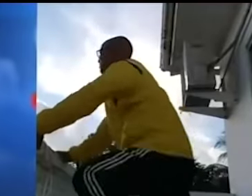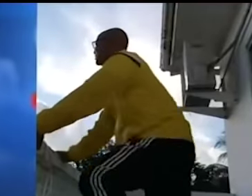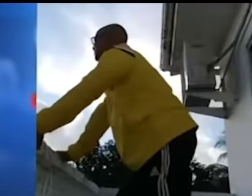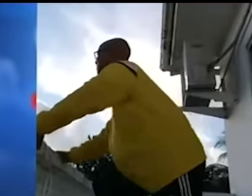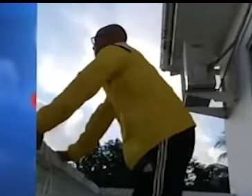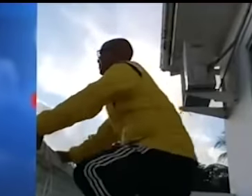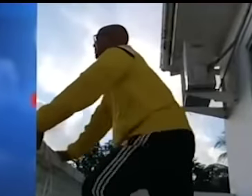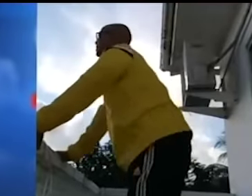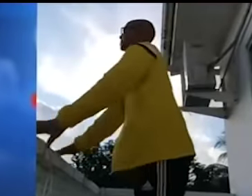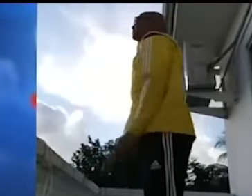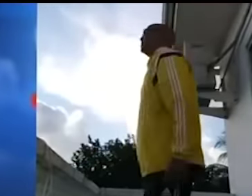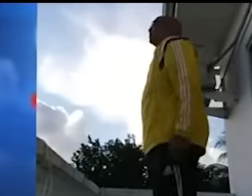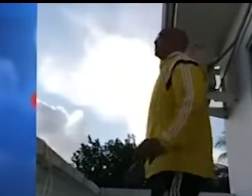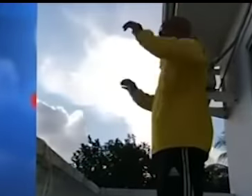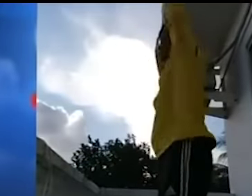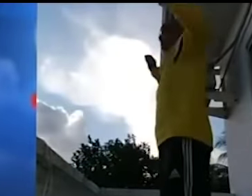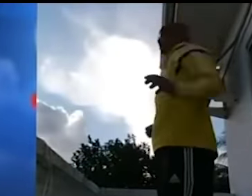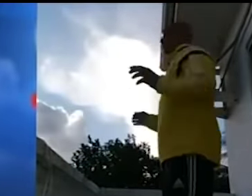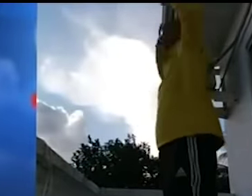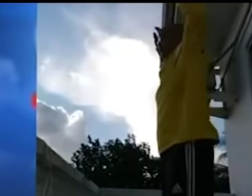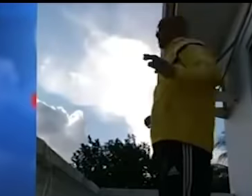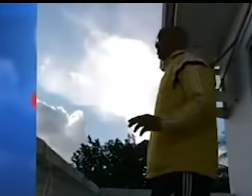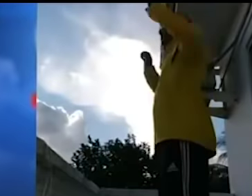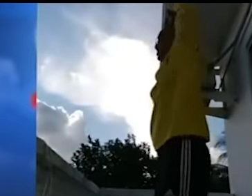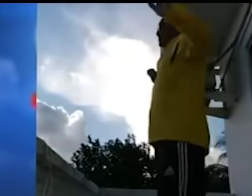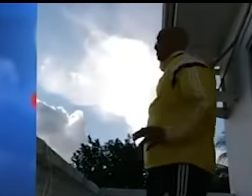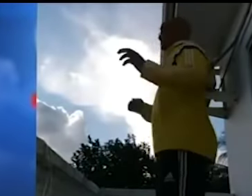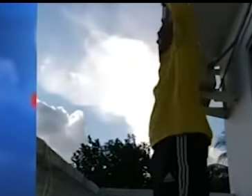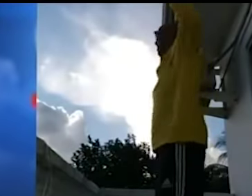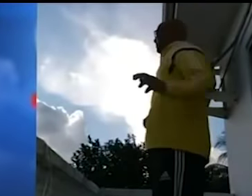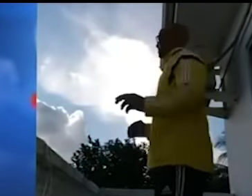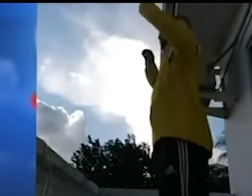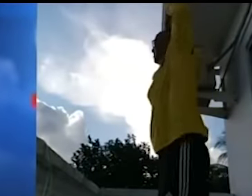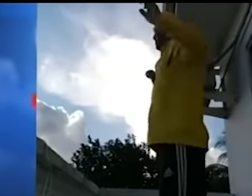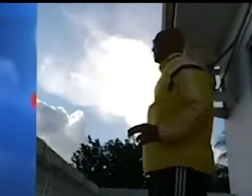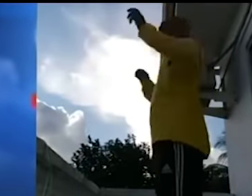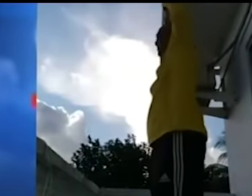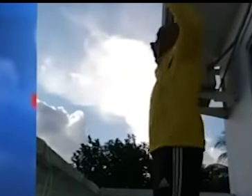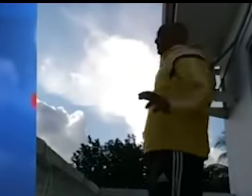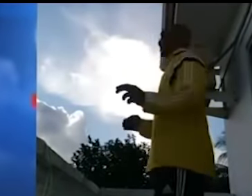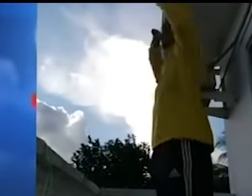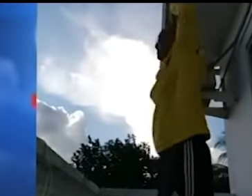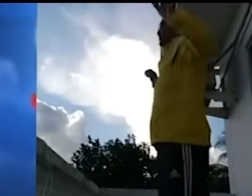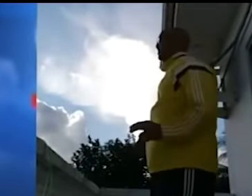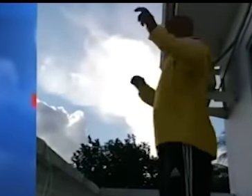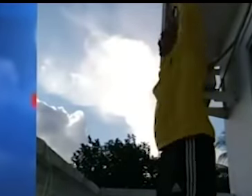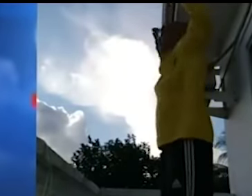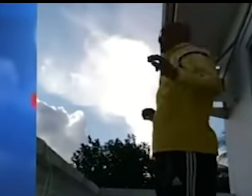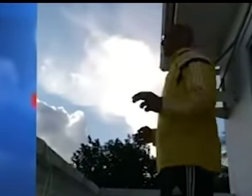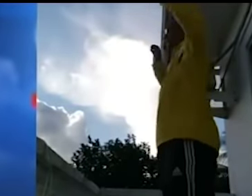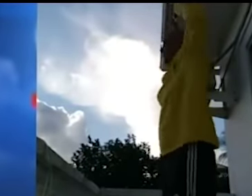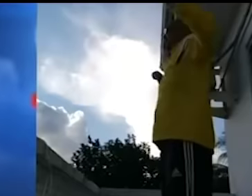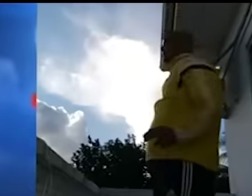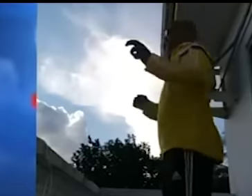boxe. Définitivement, là qui n'a pas aucun entraînement, l'initiative ça l'entraîner pendant sa bonne temps, il